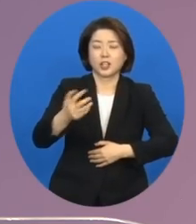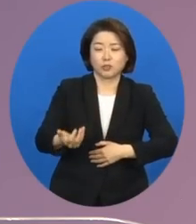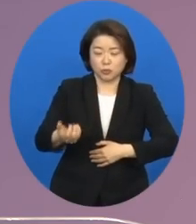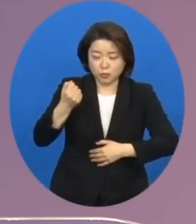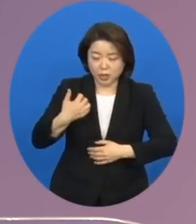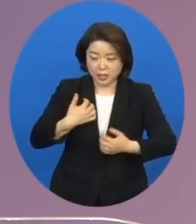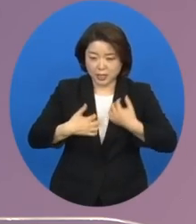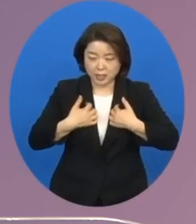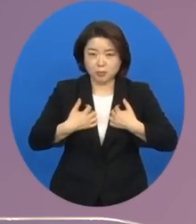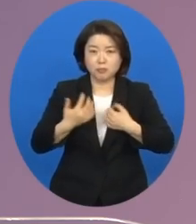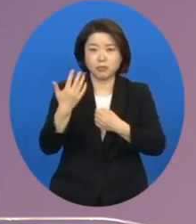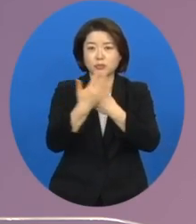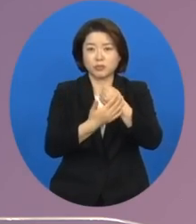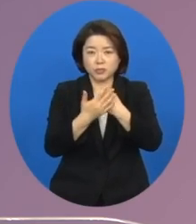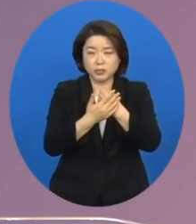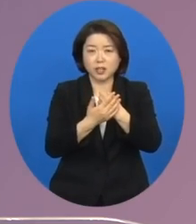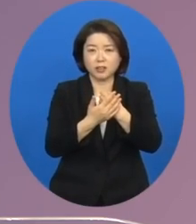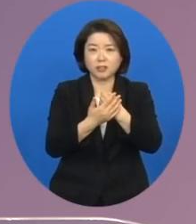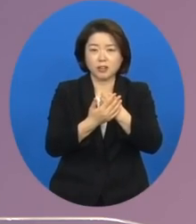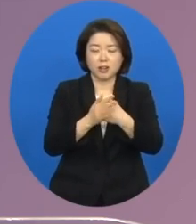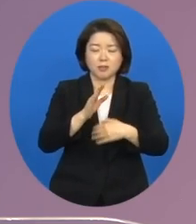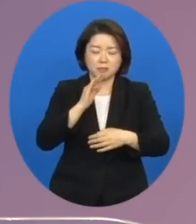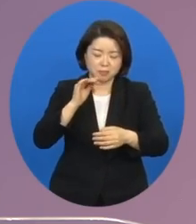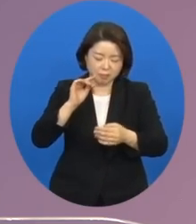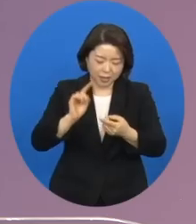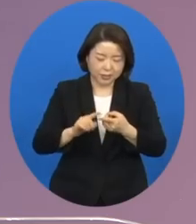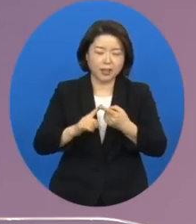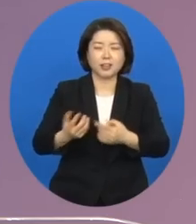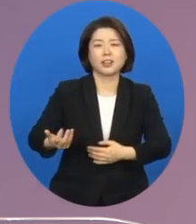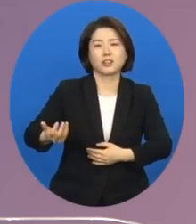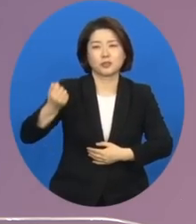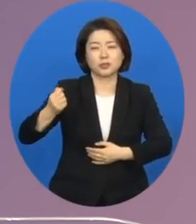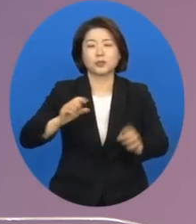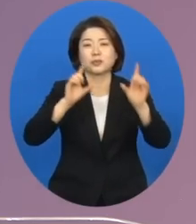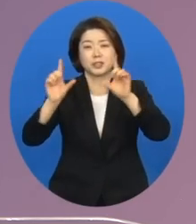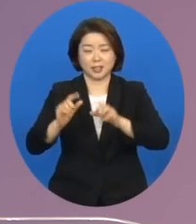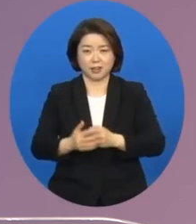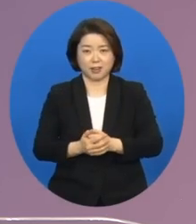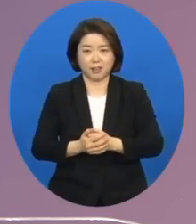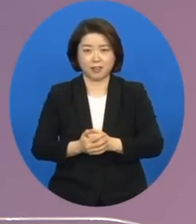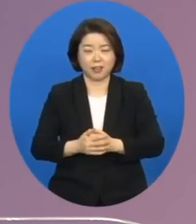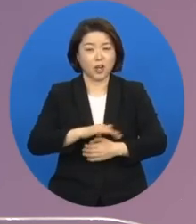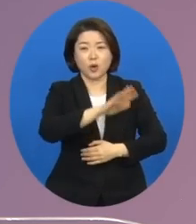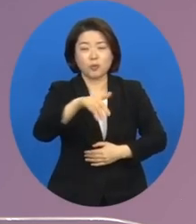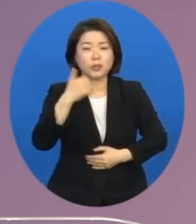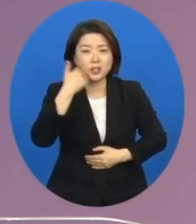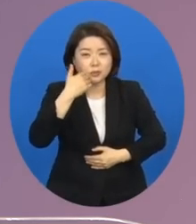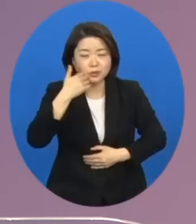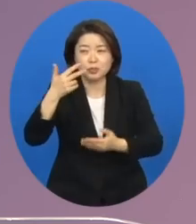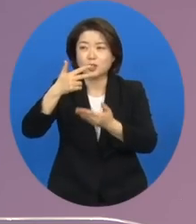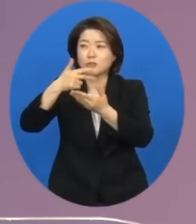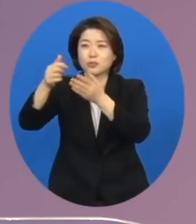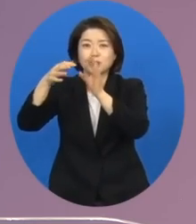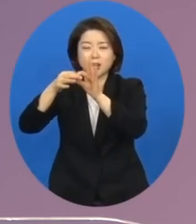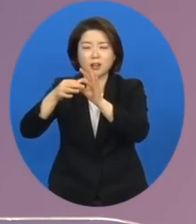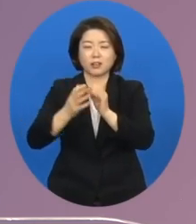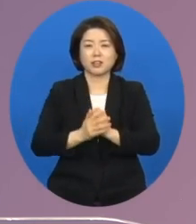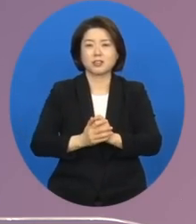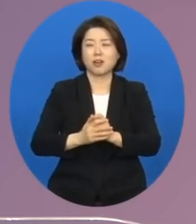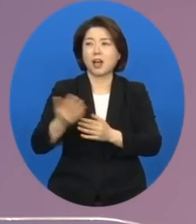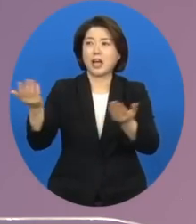권세를 우리가 누리며 사는 겁니다 우리가 누굽니까 주님과의 관계에서 우리는 사명자입니다